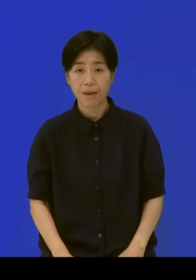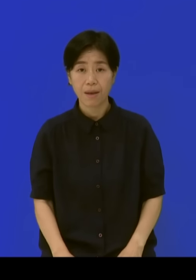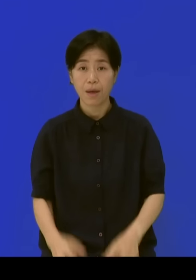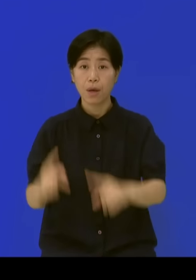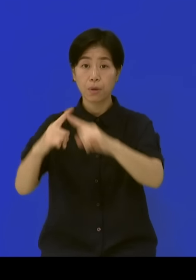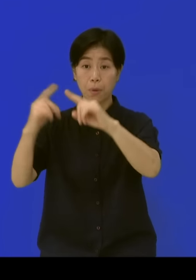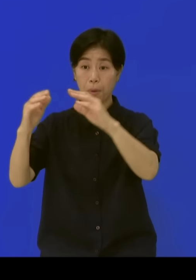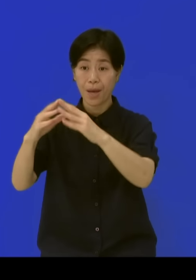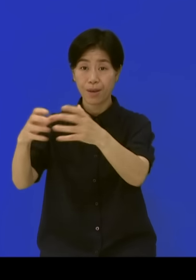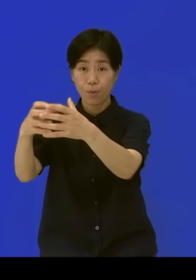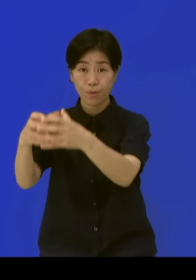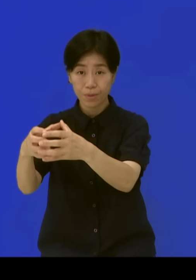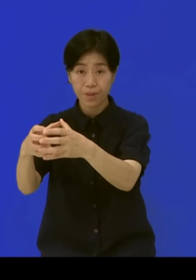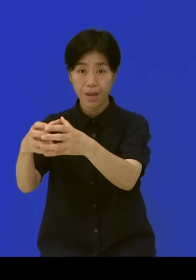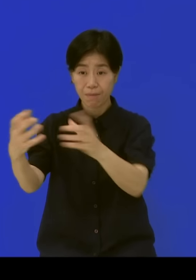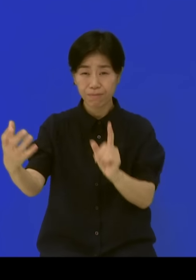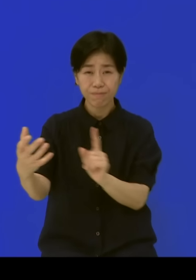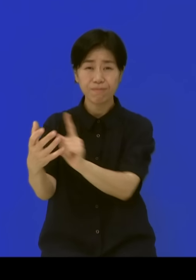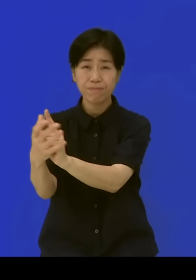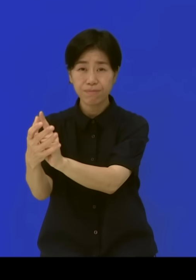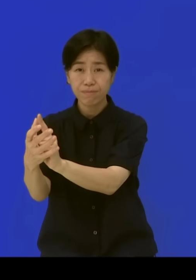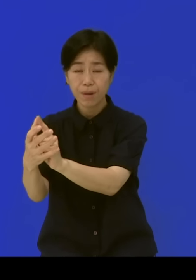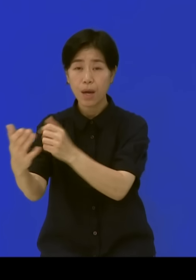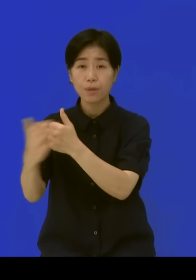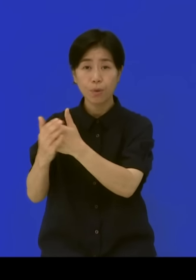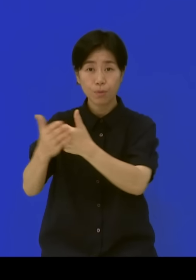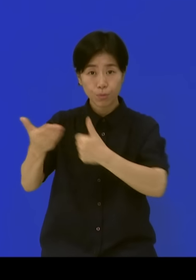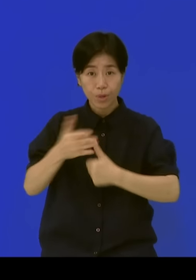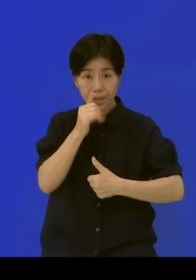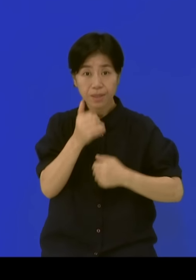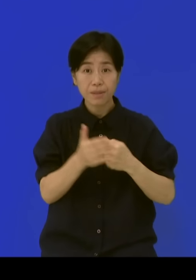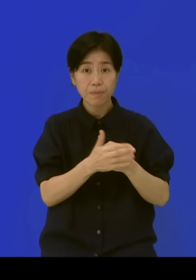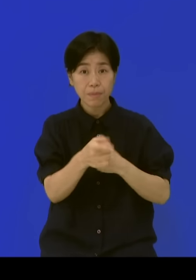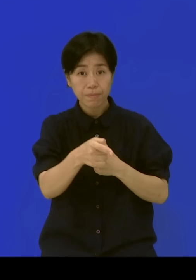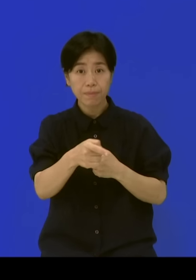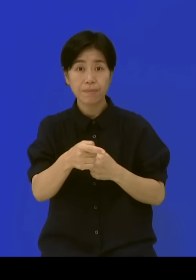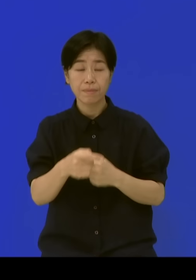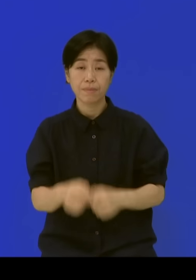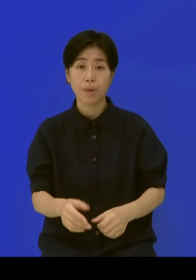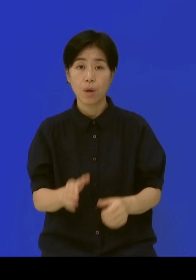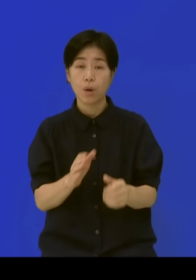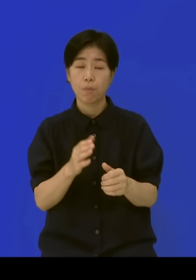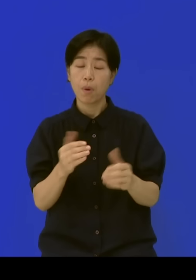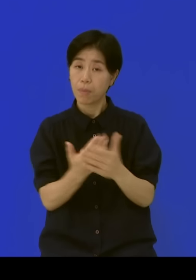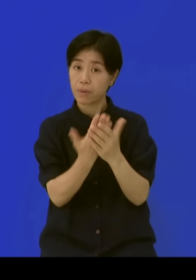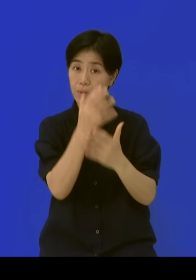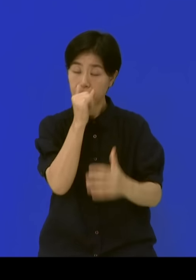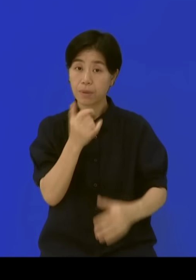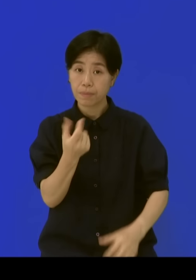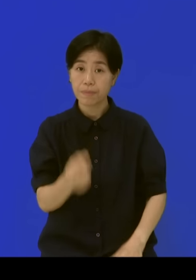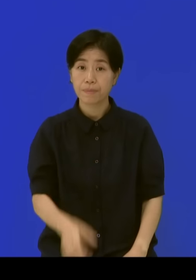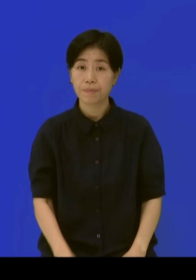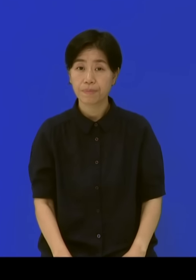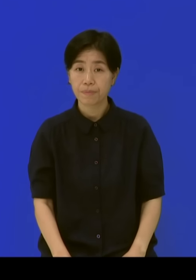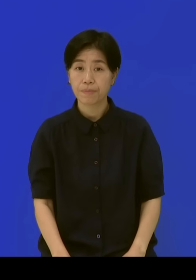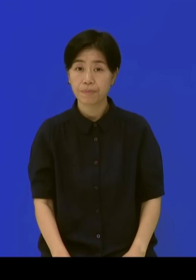교회 공동체의 도움을 받아서 좀 벗어날 수 있었던 거잖아요. 그들의 도움